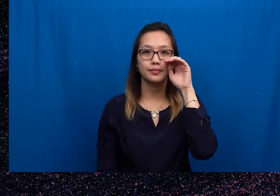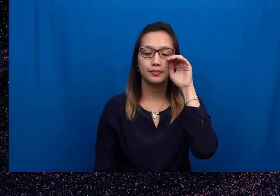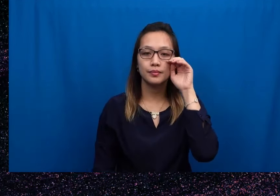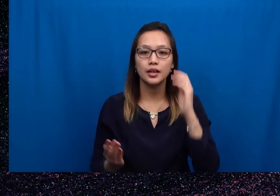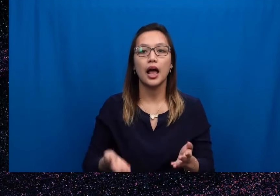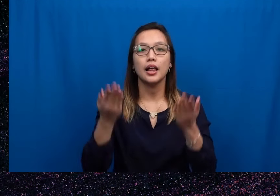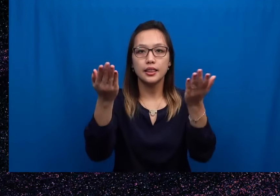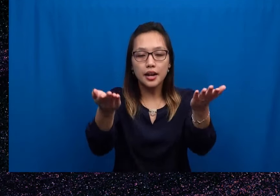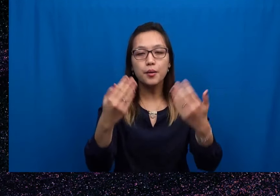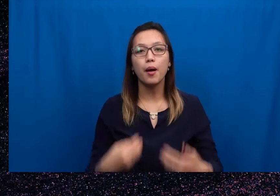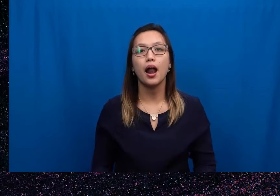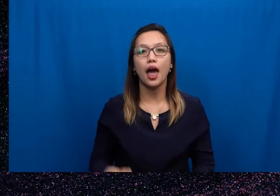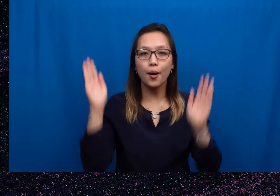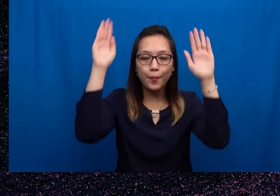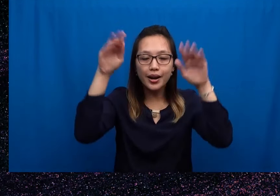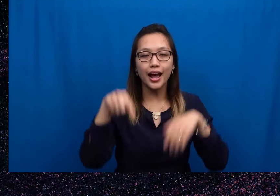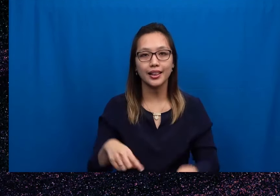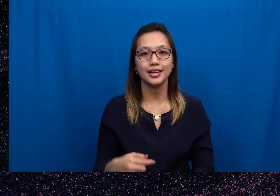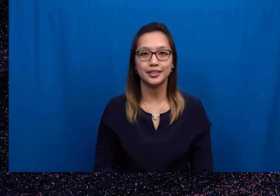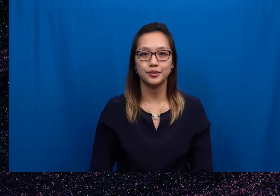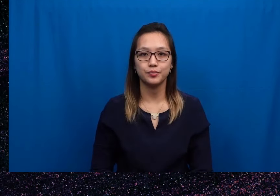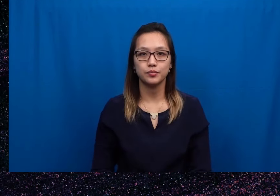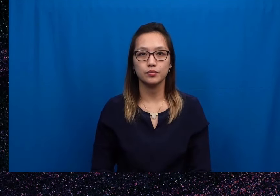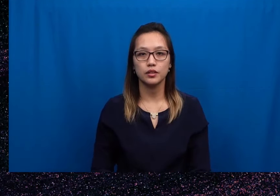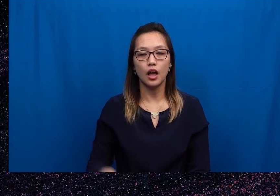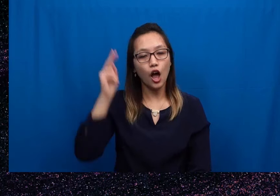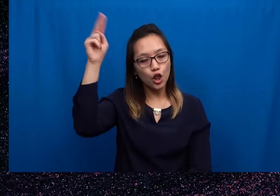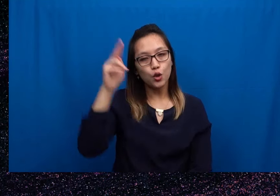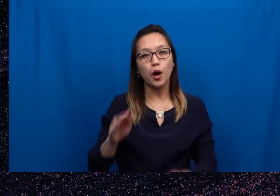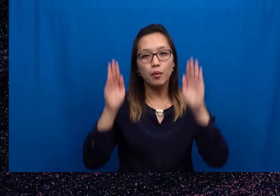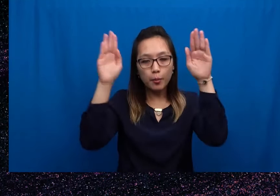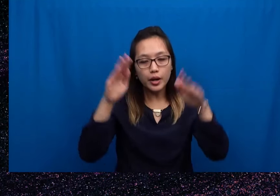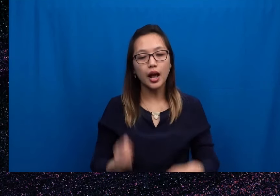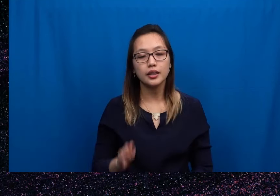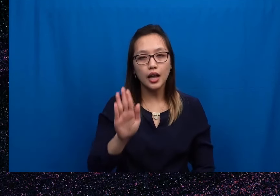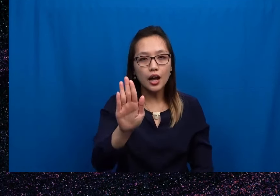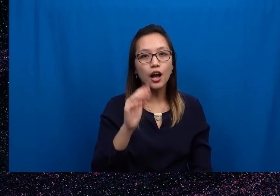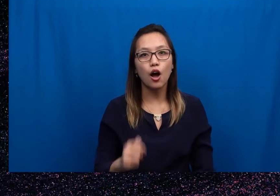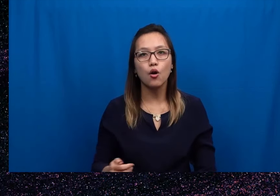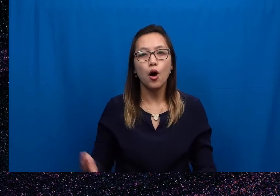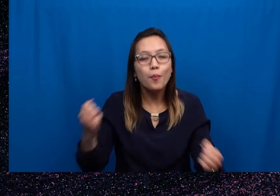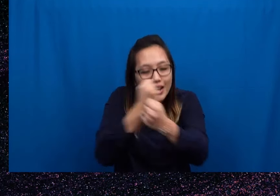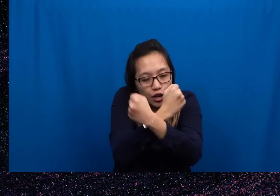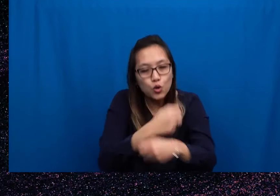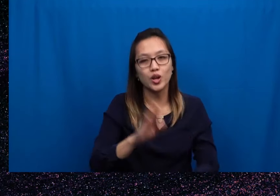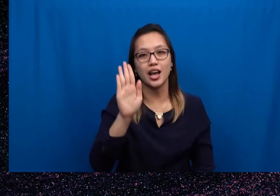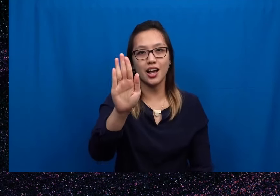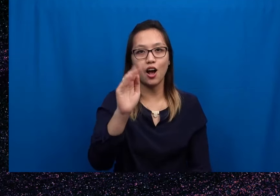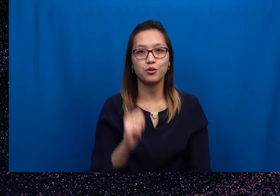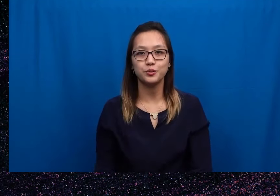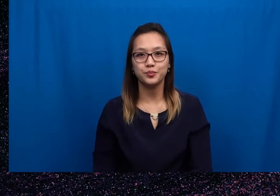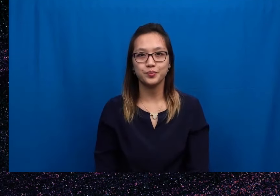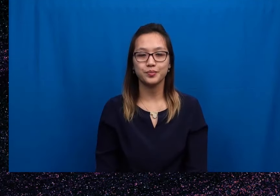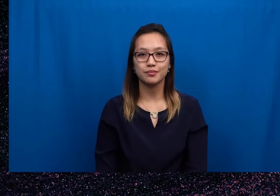Terimalah berkat ini. Bahwa Tuhan memberkati engkau dan melindungi engkau.